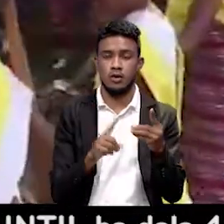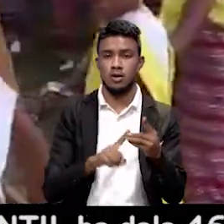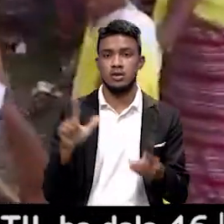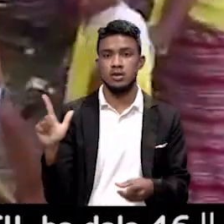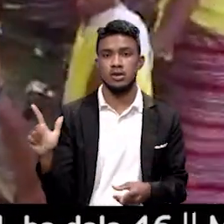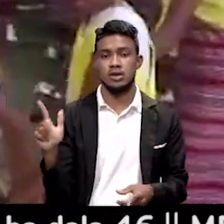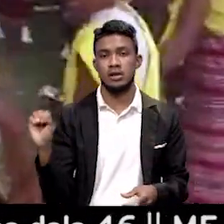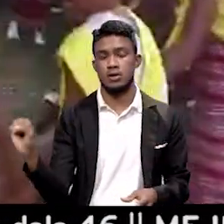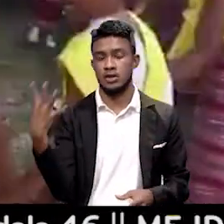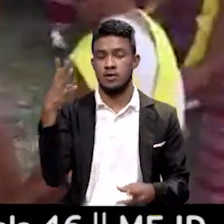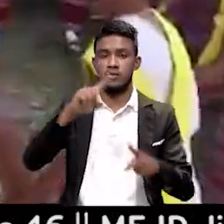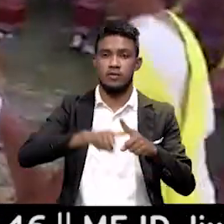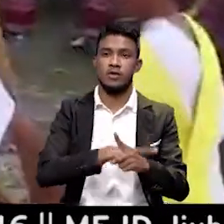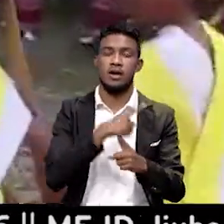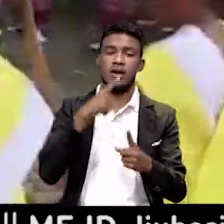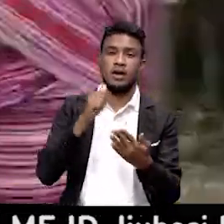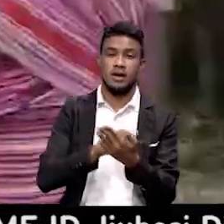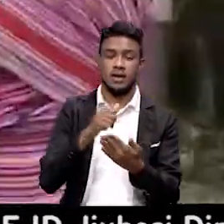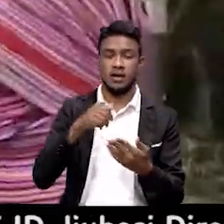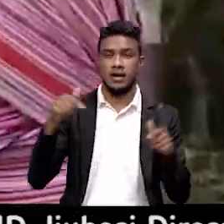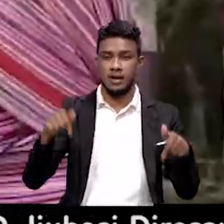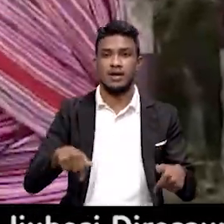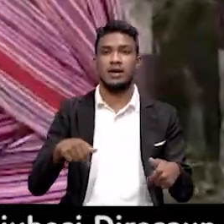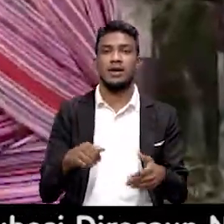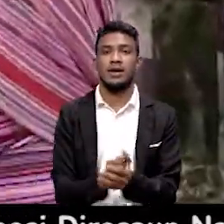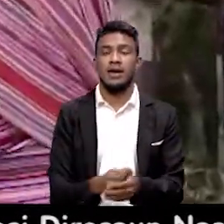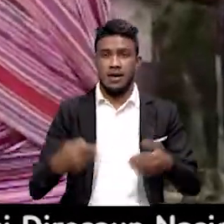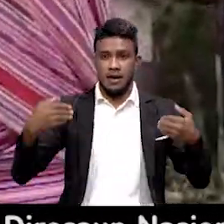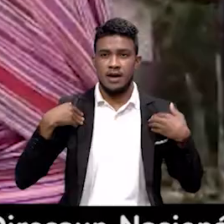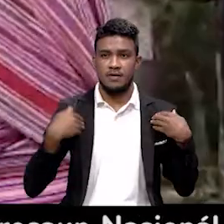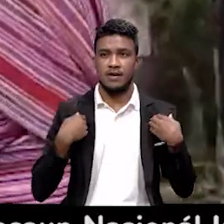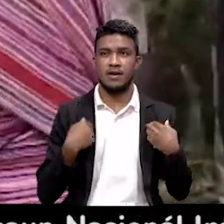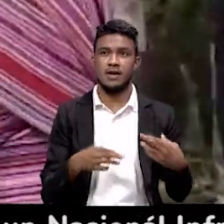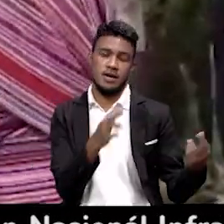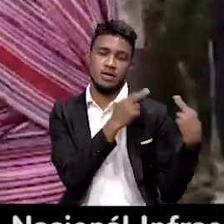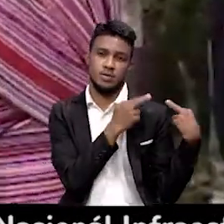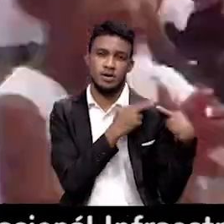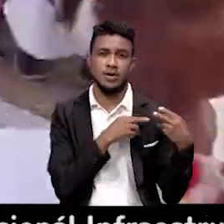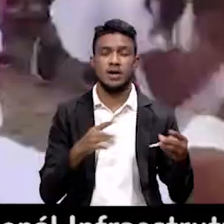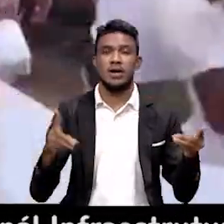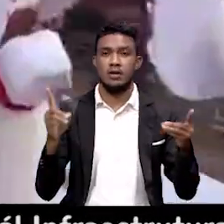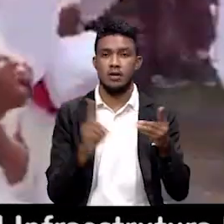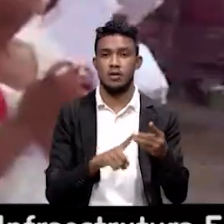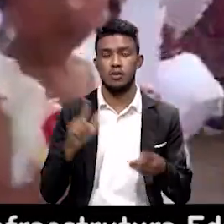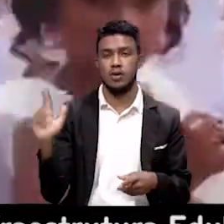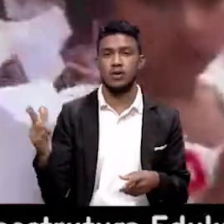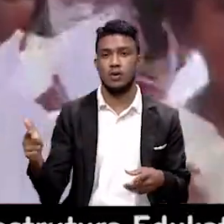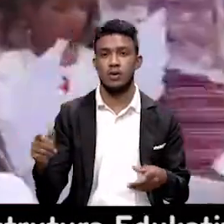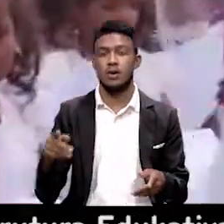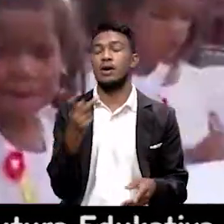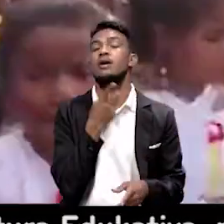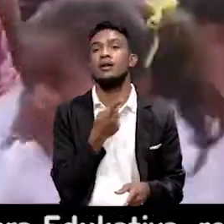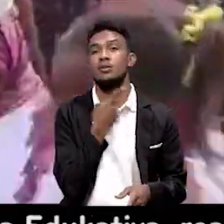Fulane iha parokia Don Bosco Komoro. Hafoin simu ordenasaun iha Loron Ruanulu Fulane amu na intulune